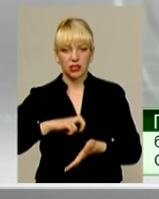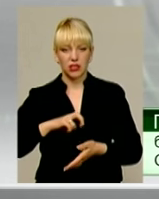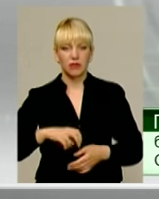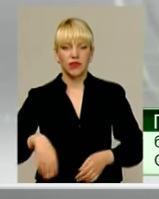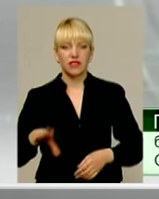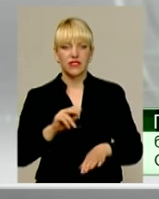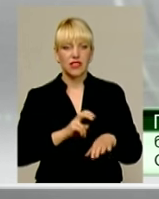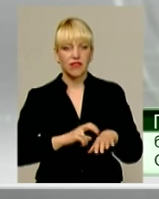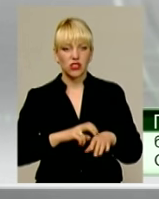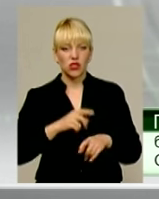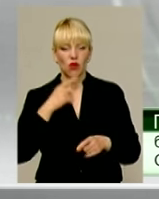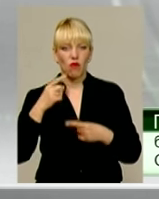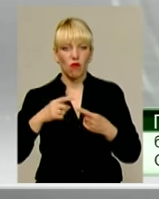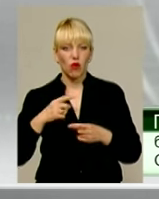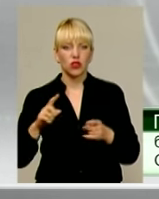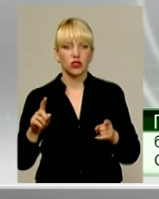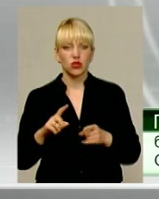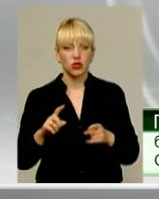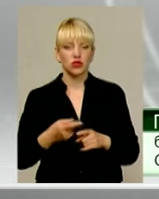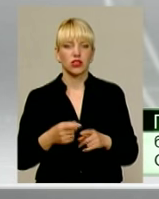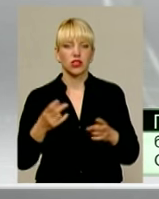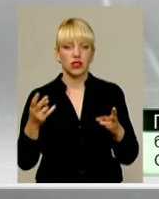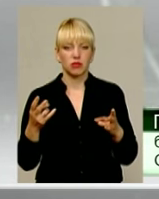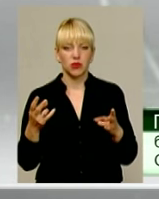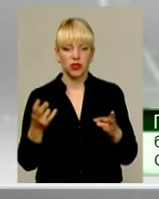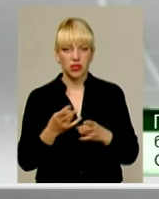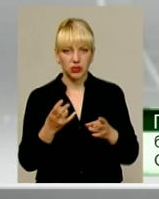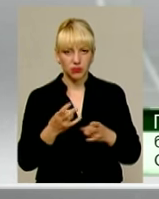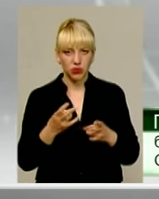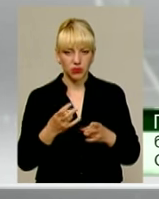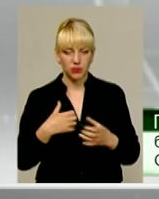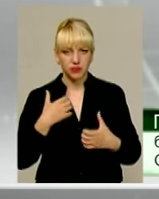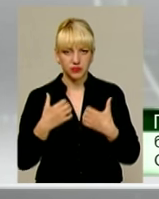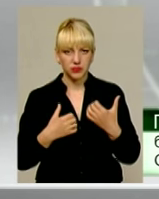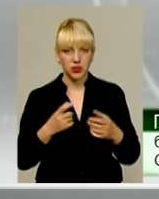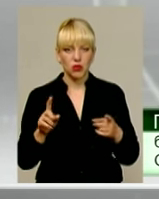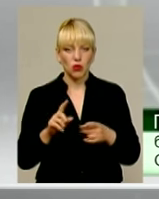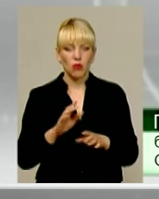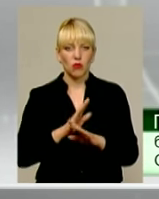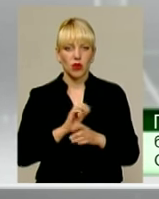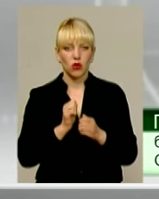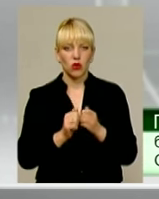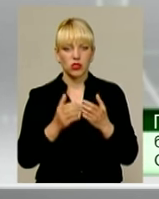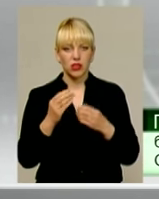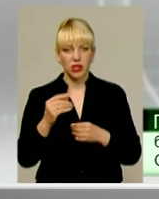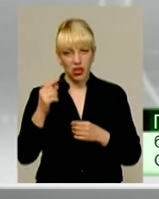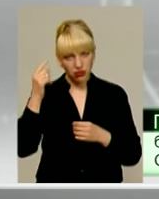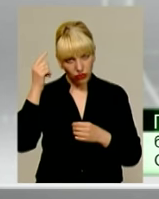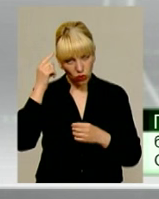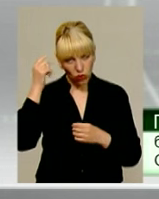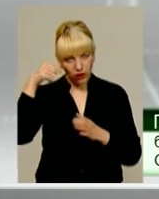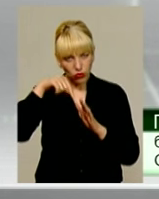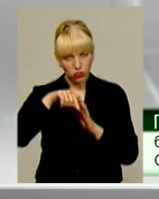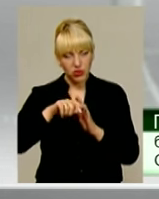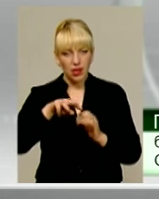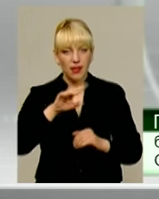це важливо. Нейрохірургі б'ють у звони, в сполох б'ють, що помирають кожен день в корі головного мозга